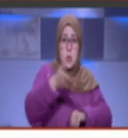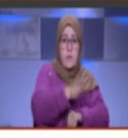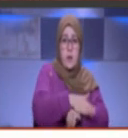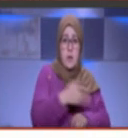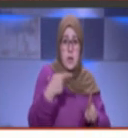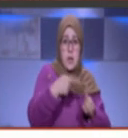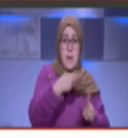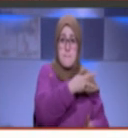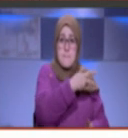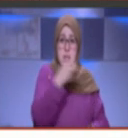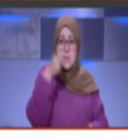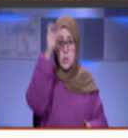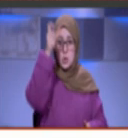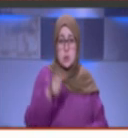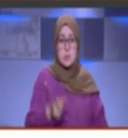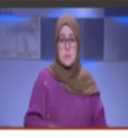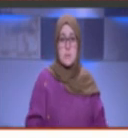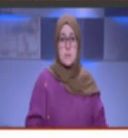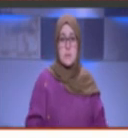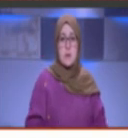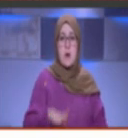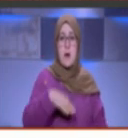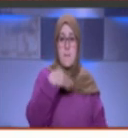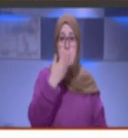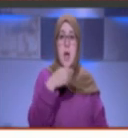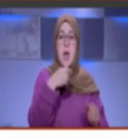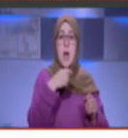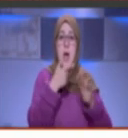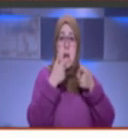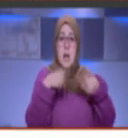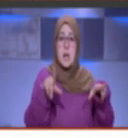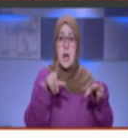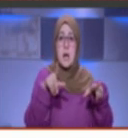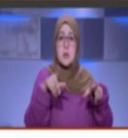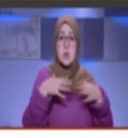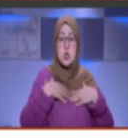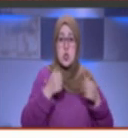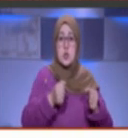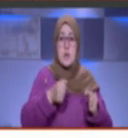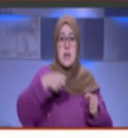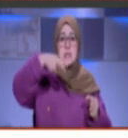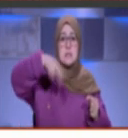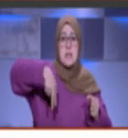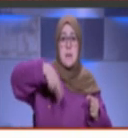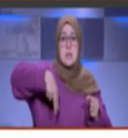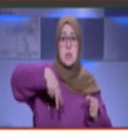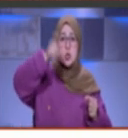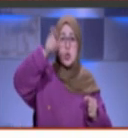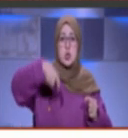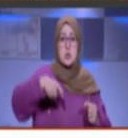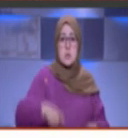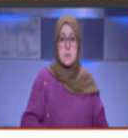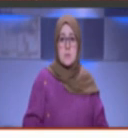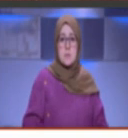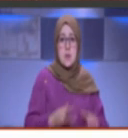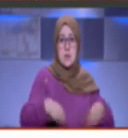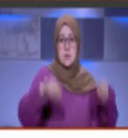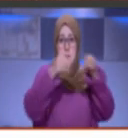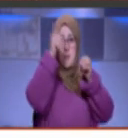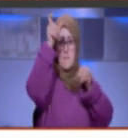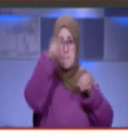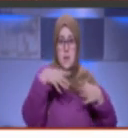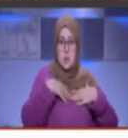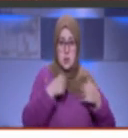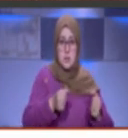إلى 200 حالة، بينما تم الإعلان عن شفاء نحو 80 شخصا من الفيروس، ليرتفع بذلك العدد